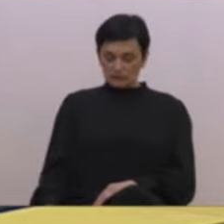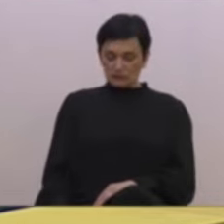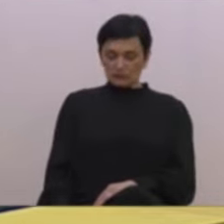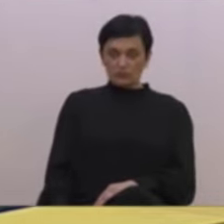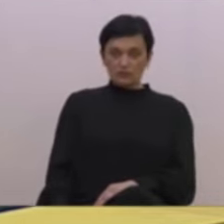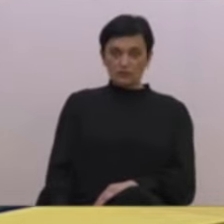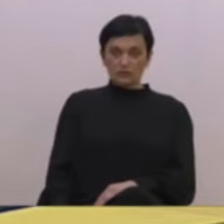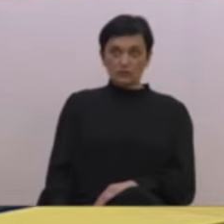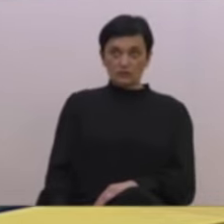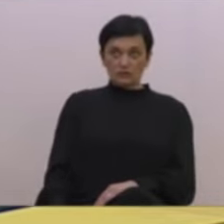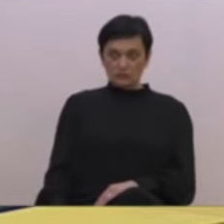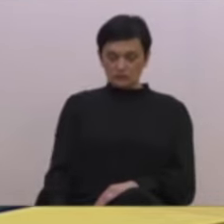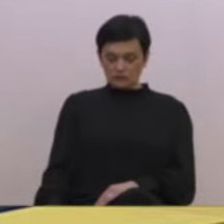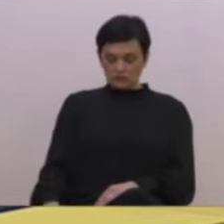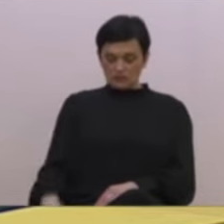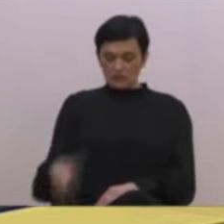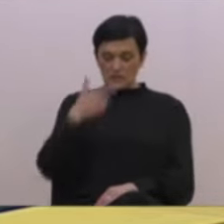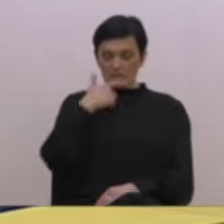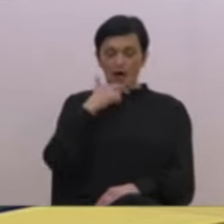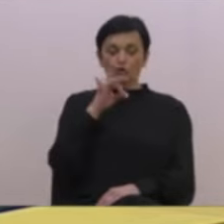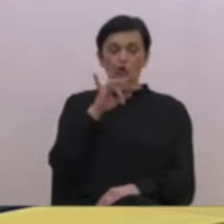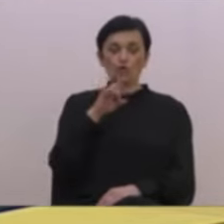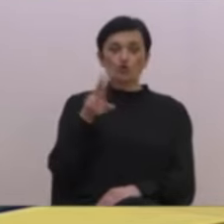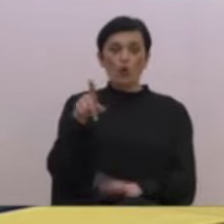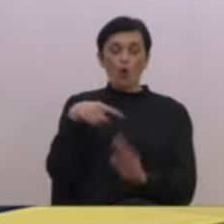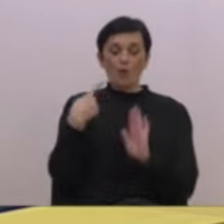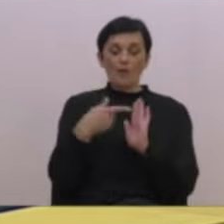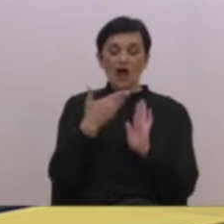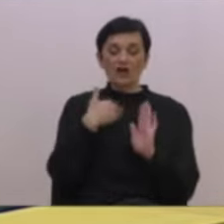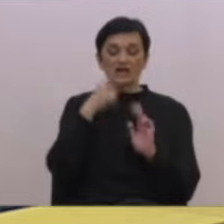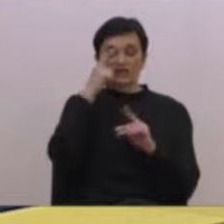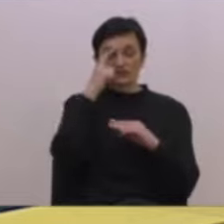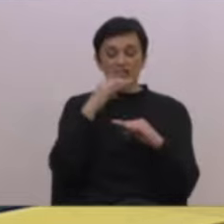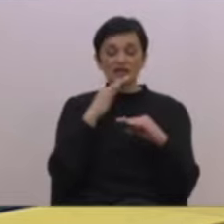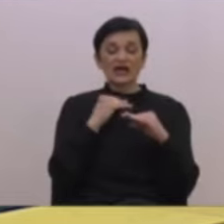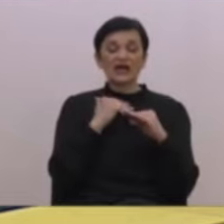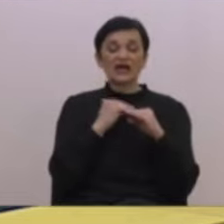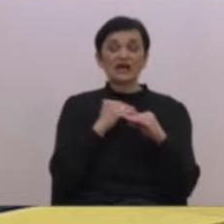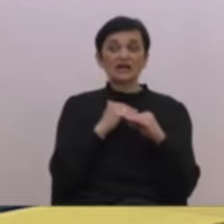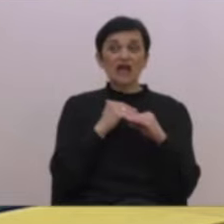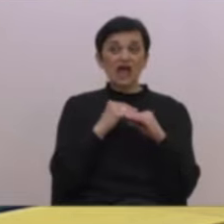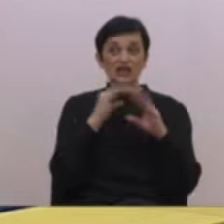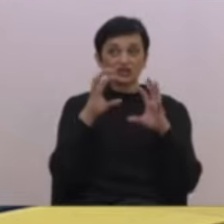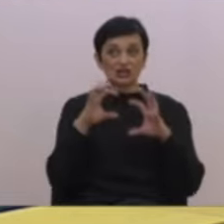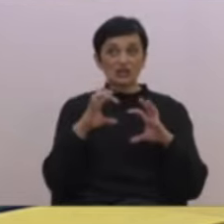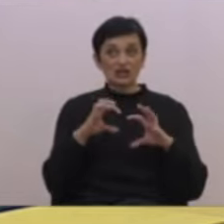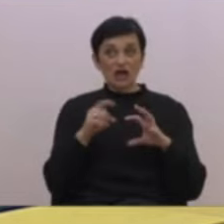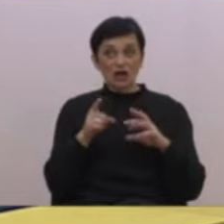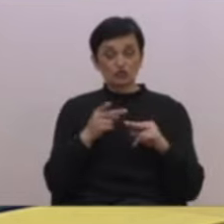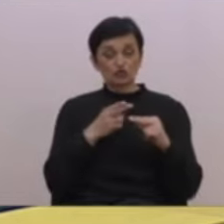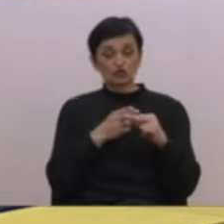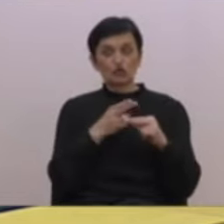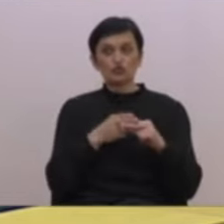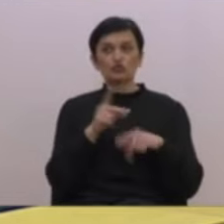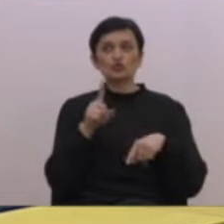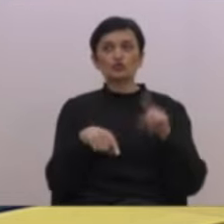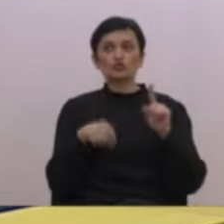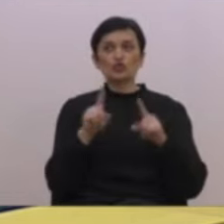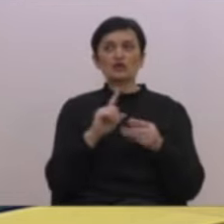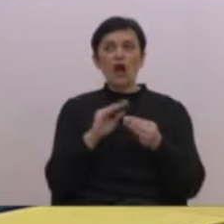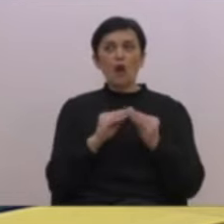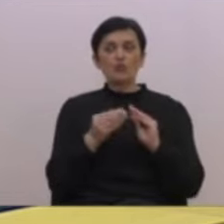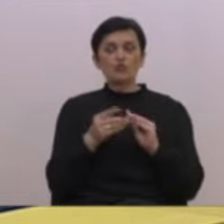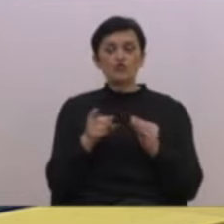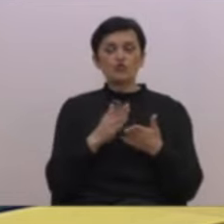ბატონმა რომანმა მკითხა, რომანმა მკითხა, რომ გენდერულ კანონმდებლობას ხო არ უშლის ეს ხელს, ან ზოგადად რა პრობლემა გვაქვს